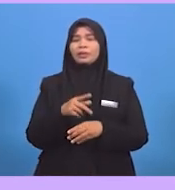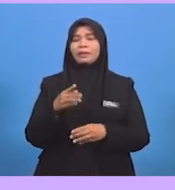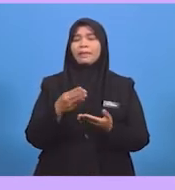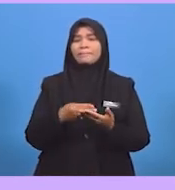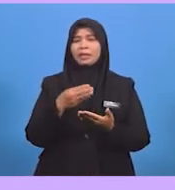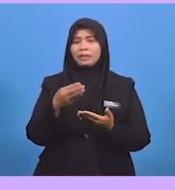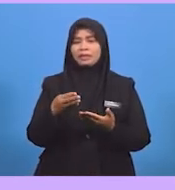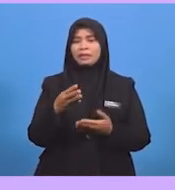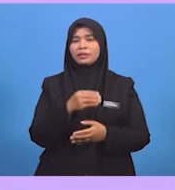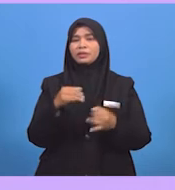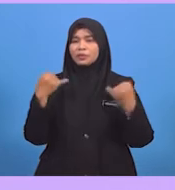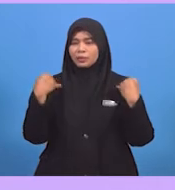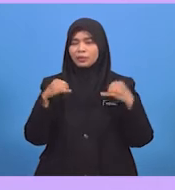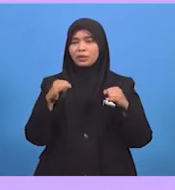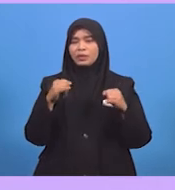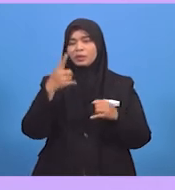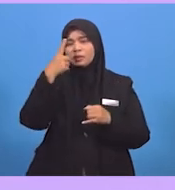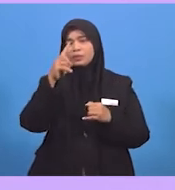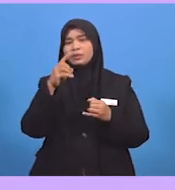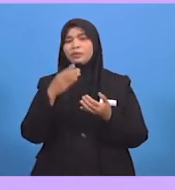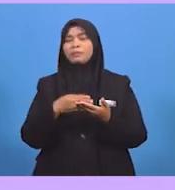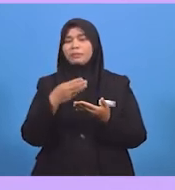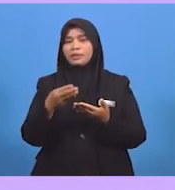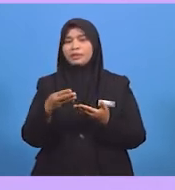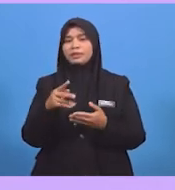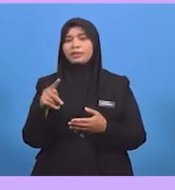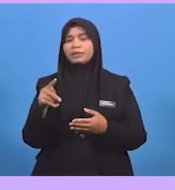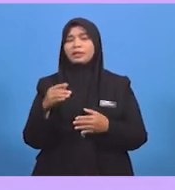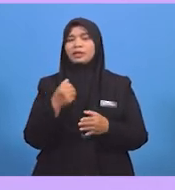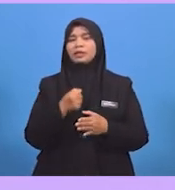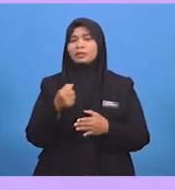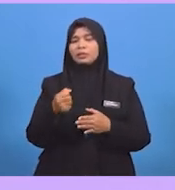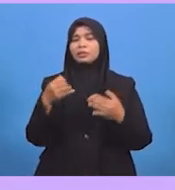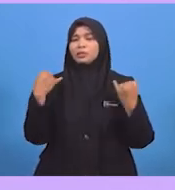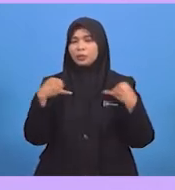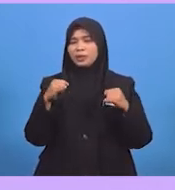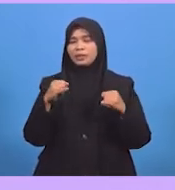dan harga jualan untuk pembelian atau penjualan mata wang asing.